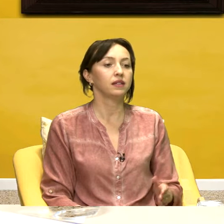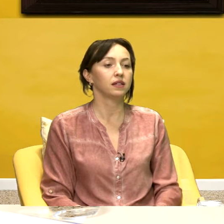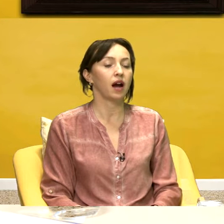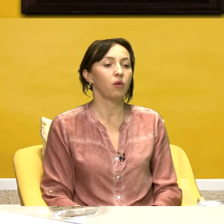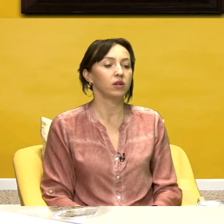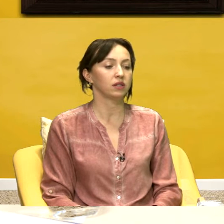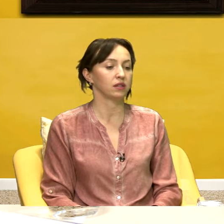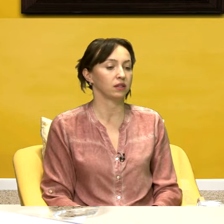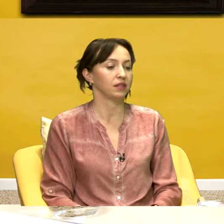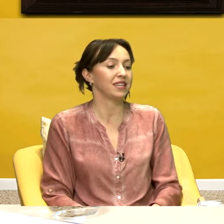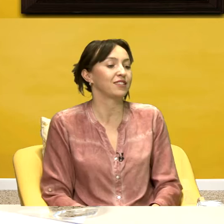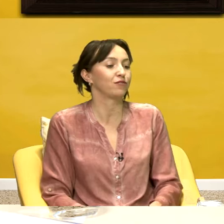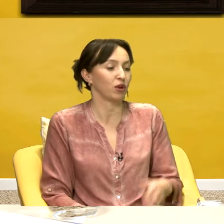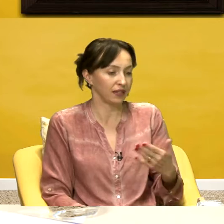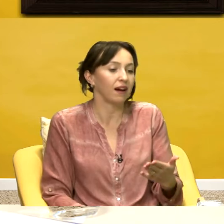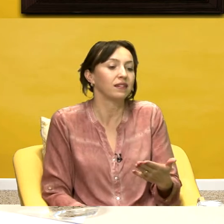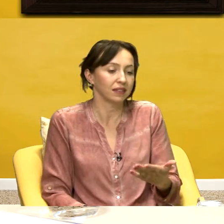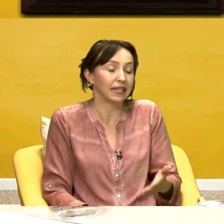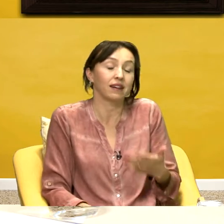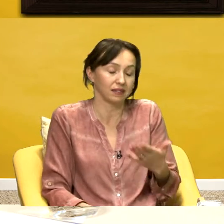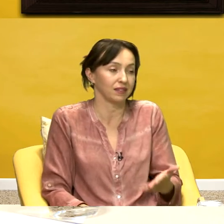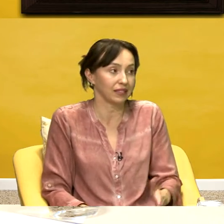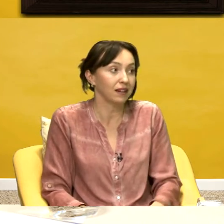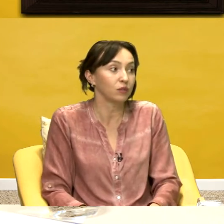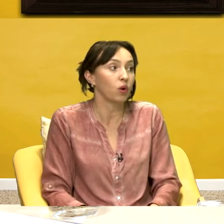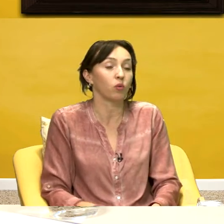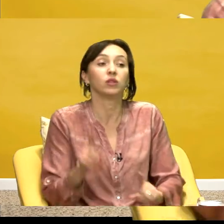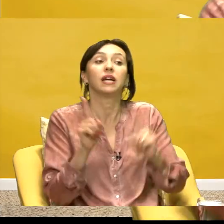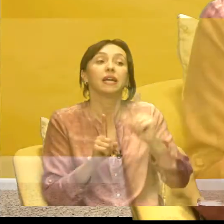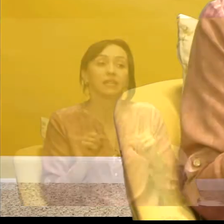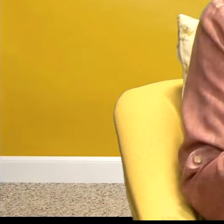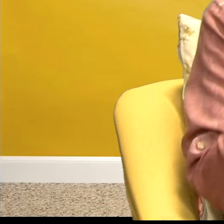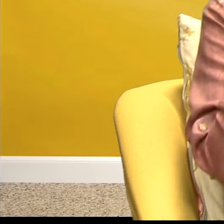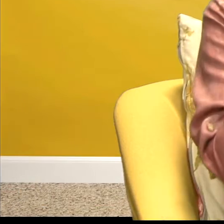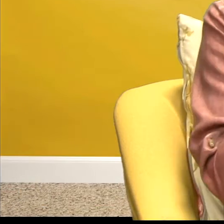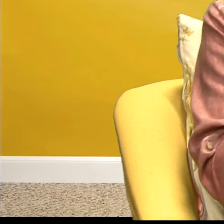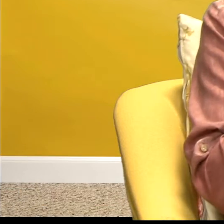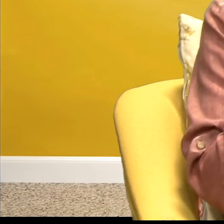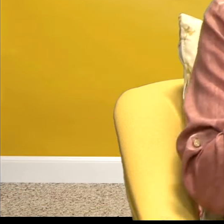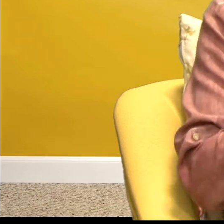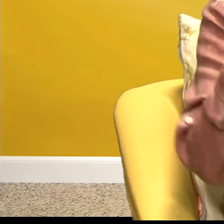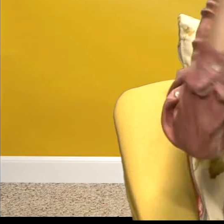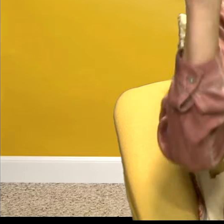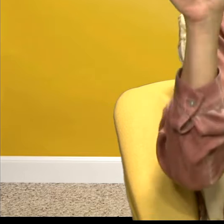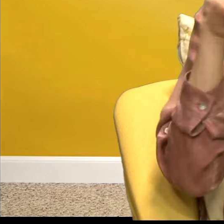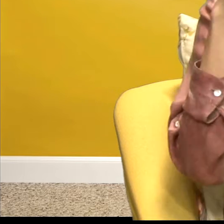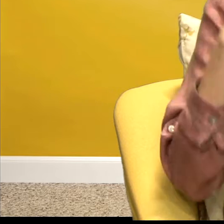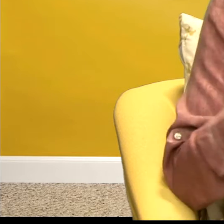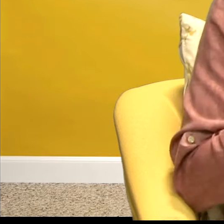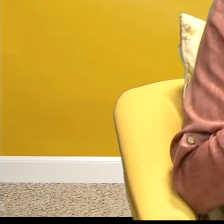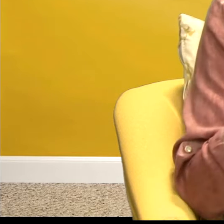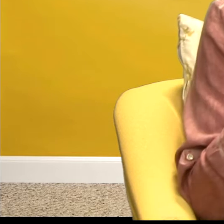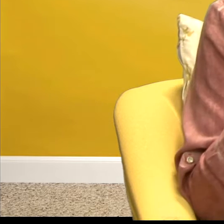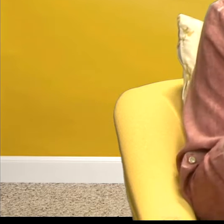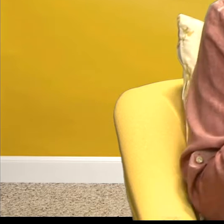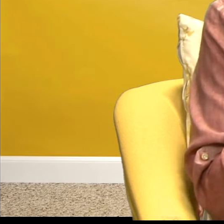Ei au dezvoltat, dacă nu aud, dacă nu auzi, ați dezvoltat